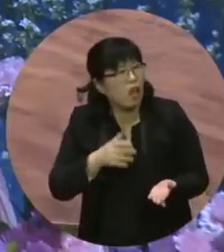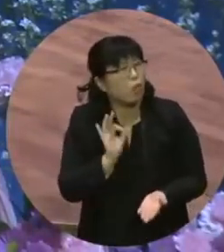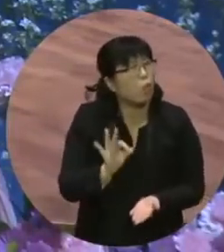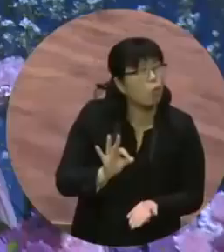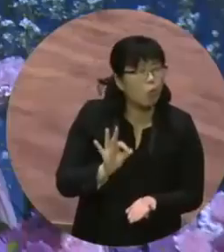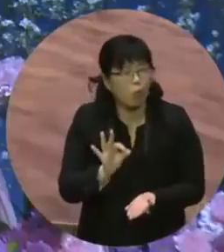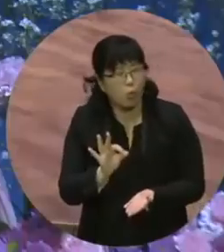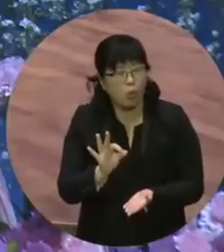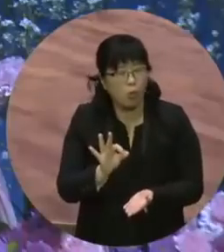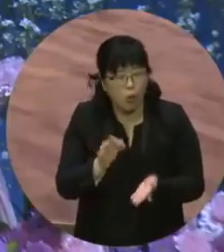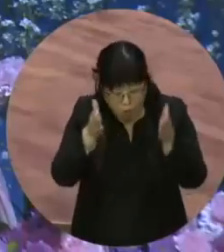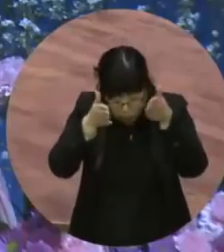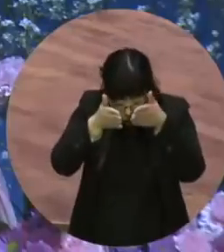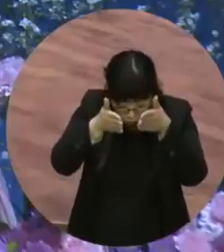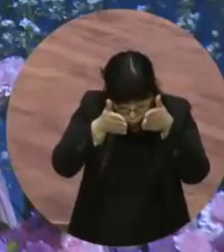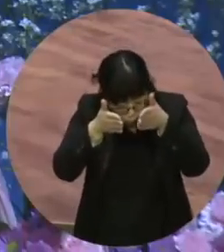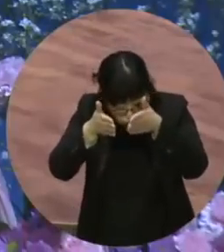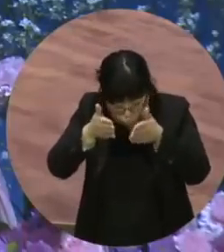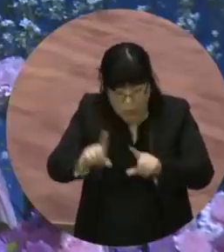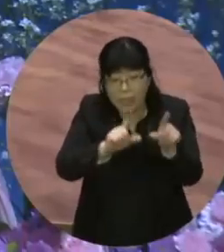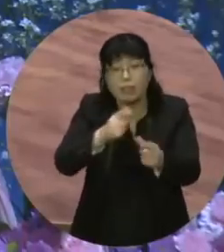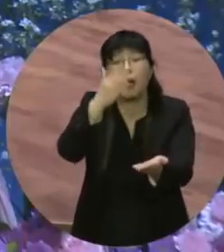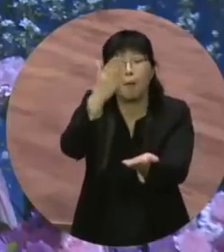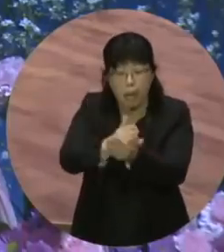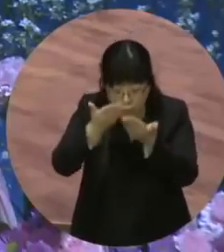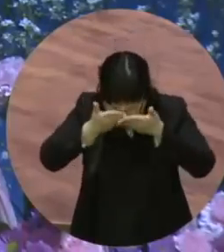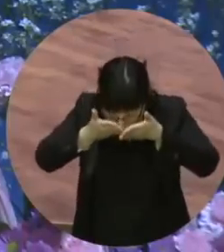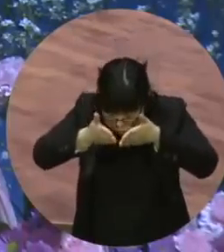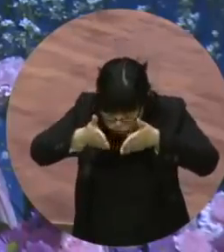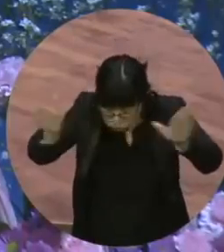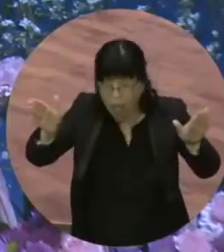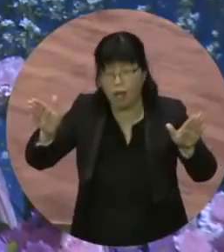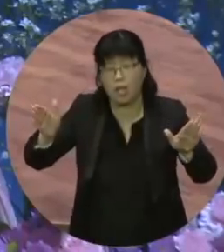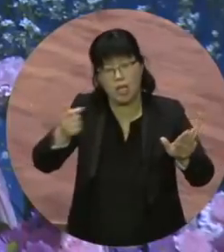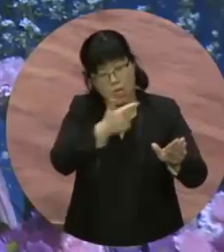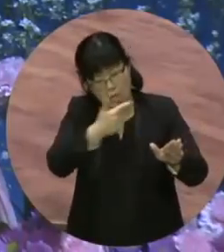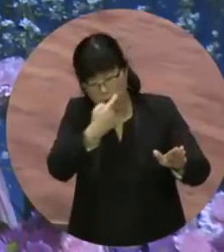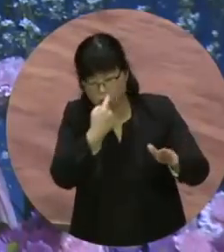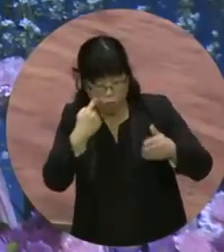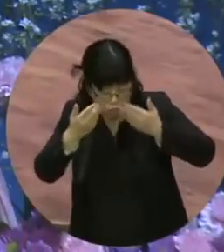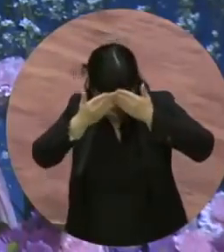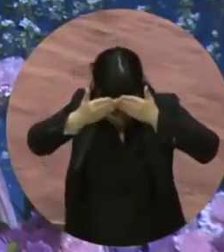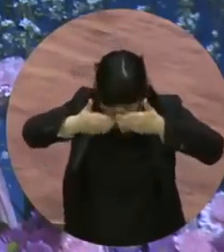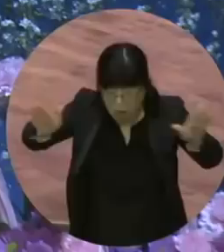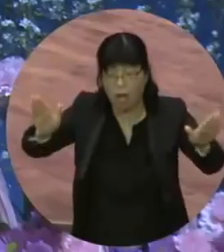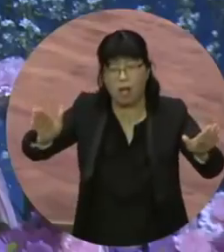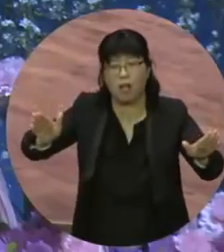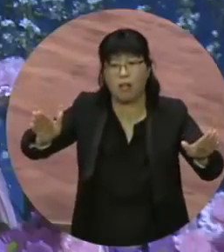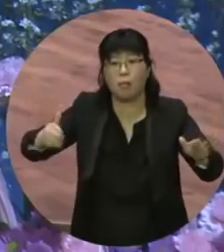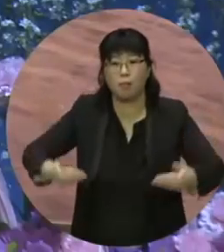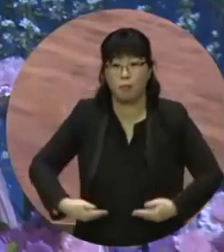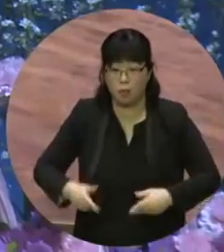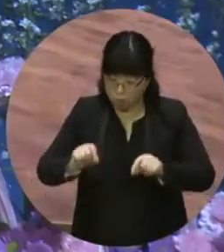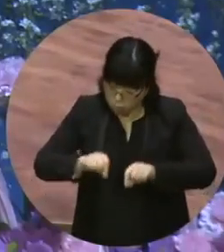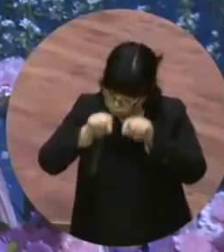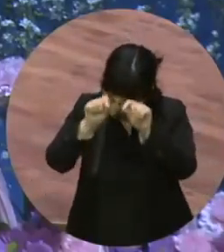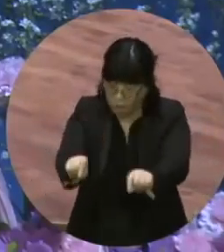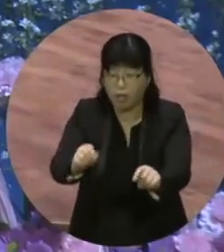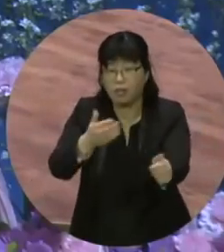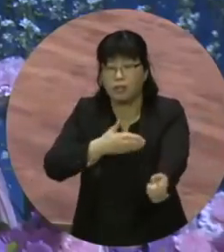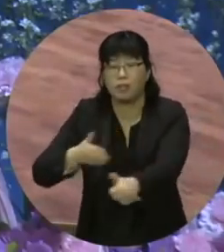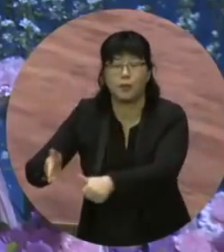역사입니다. 오늘 밤에 여러분 이제 아브라함에서 아브라함으로 변경되기 바랍니다. 이